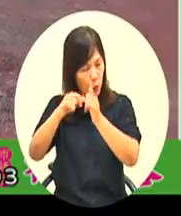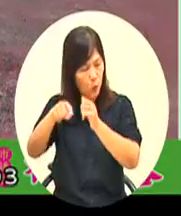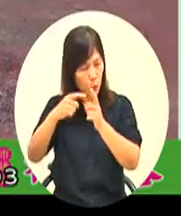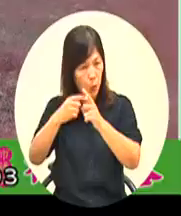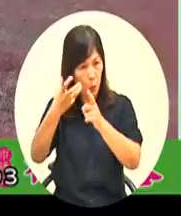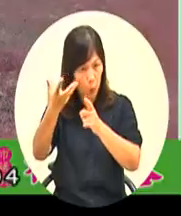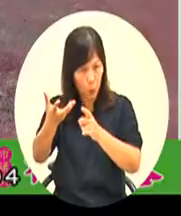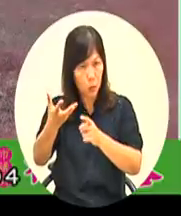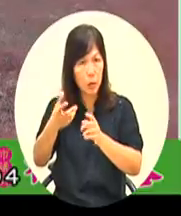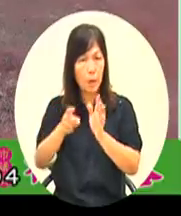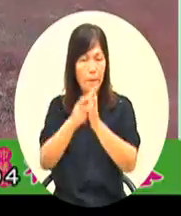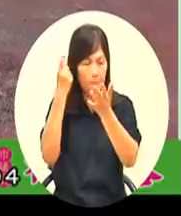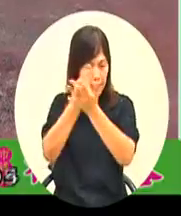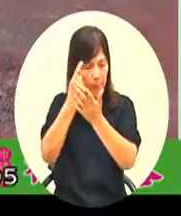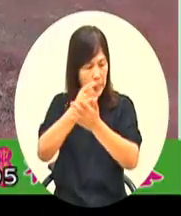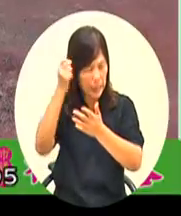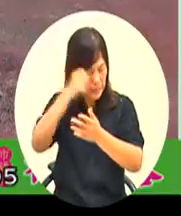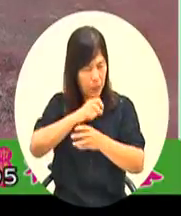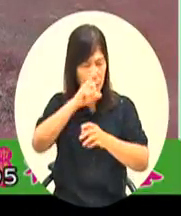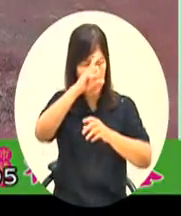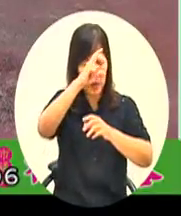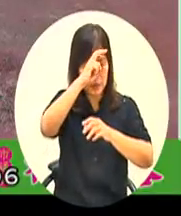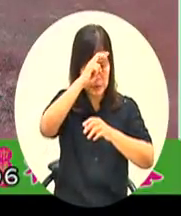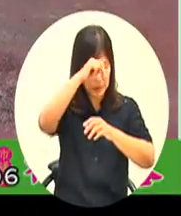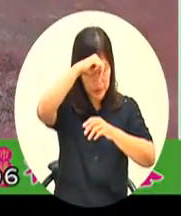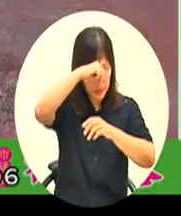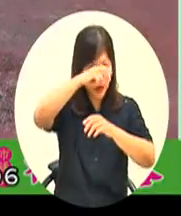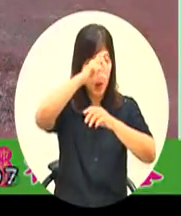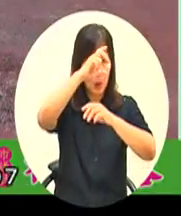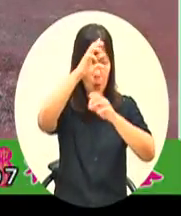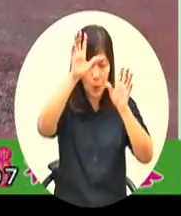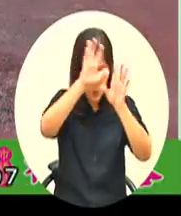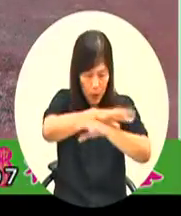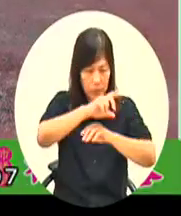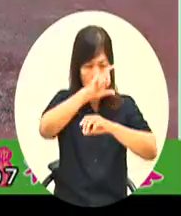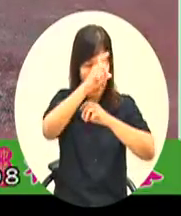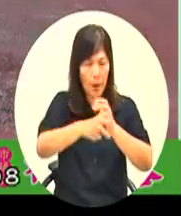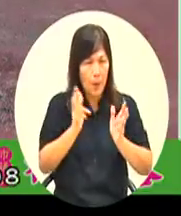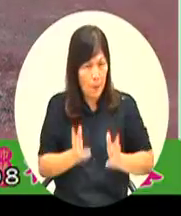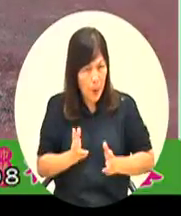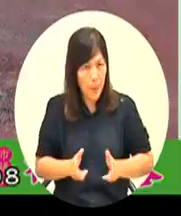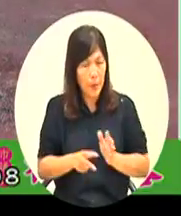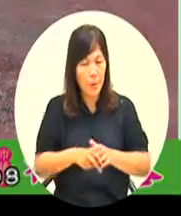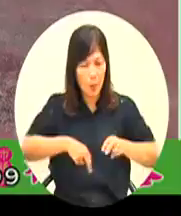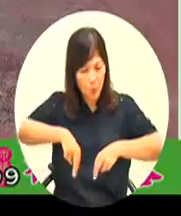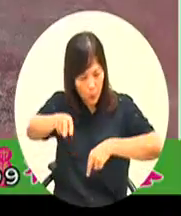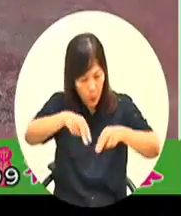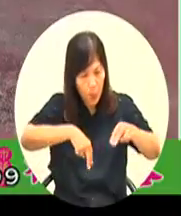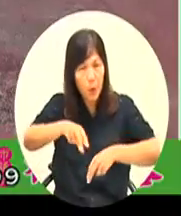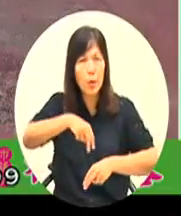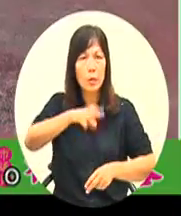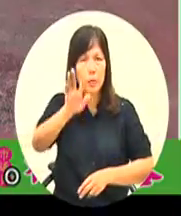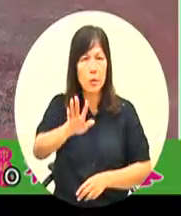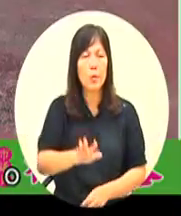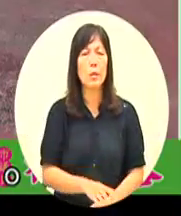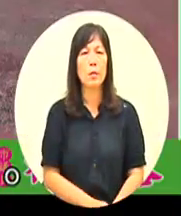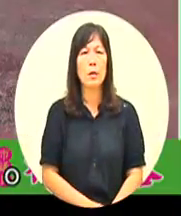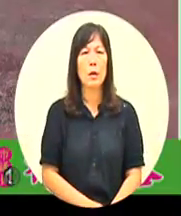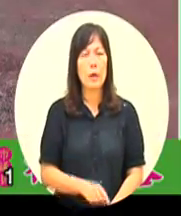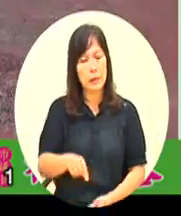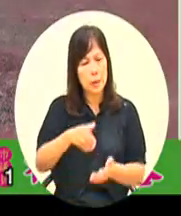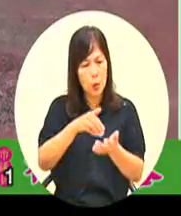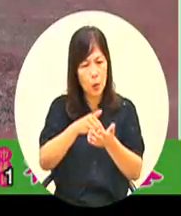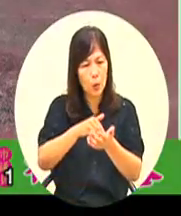天早上下午晚上都在那里慢跑，在那里走动，那你这样子的一个 PU 跑